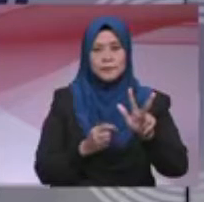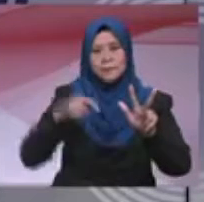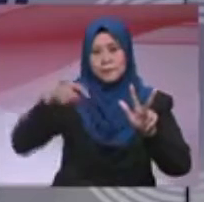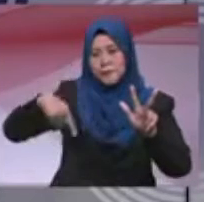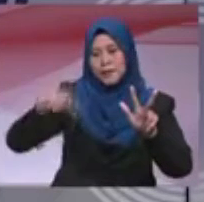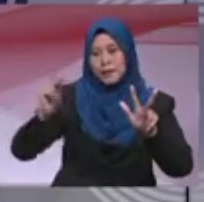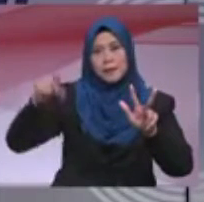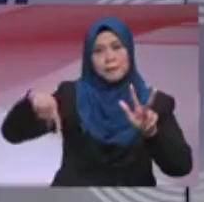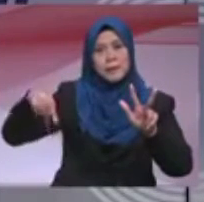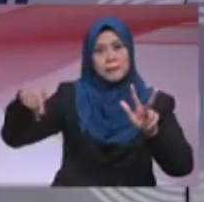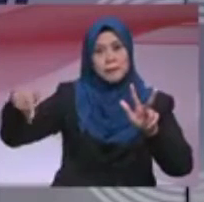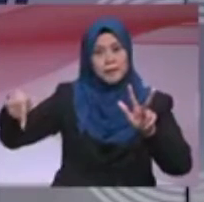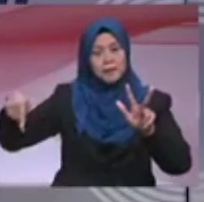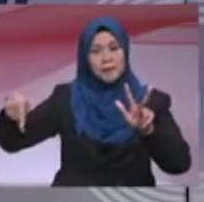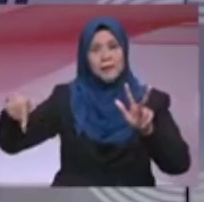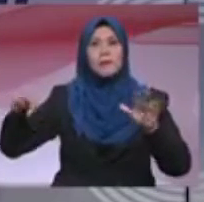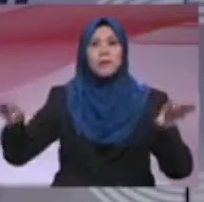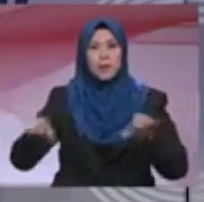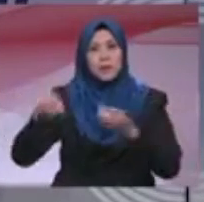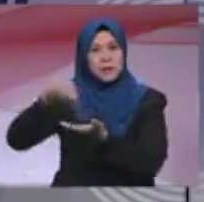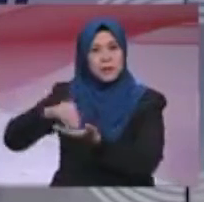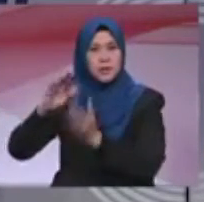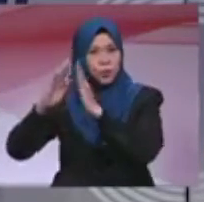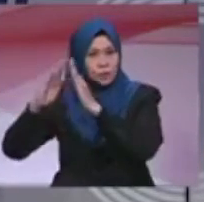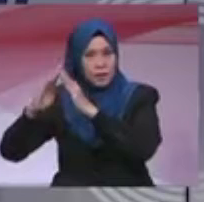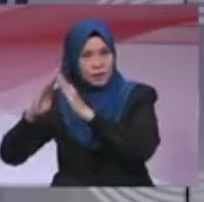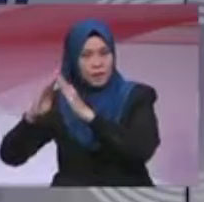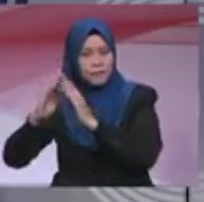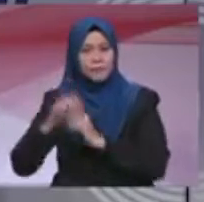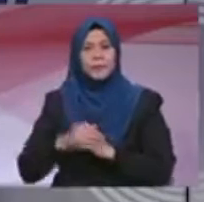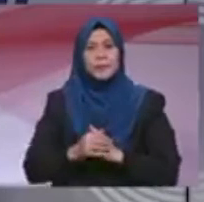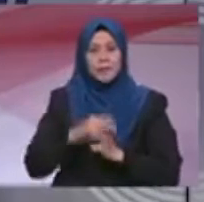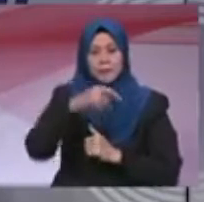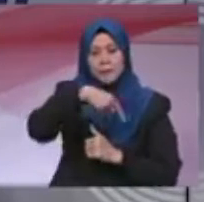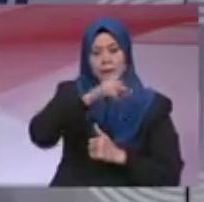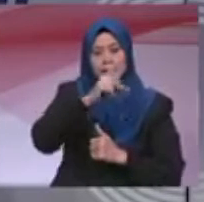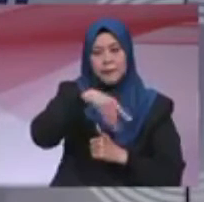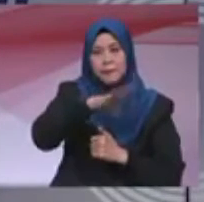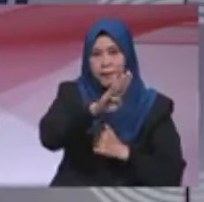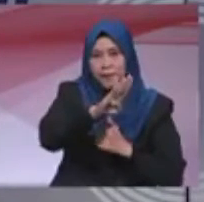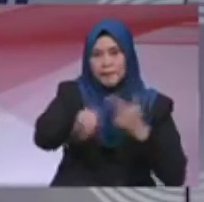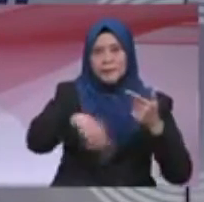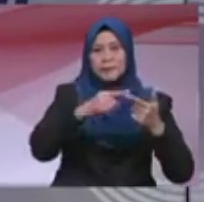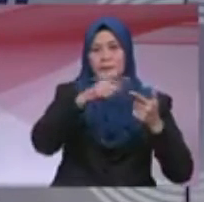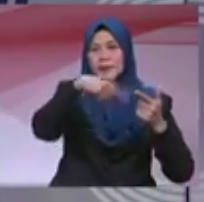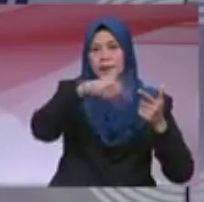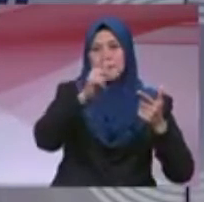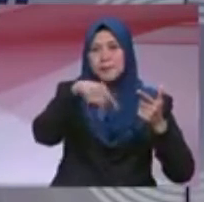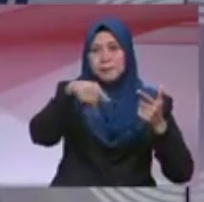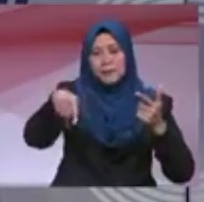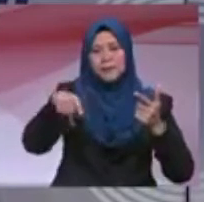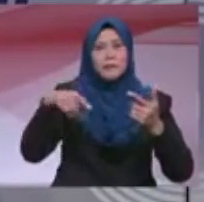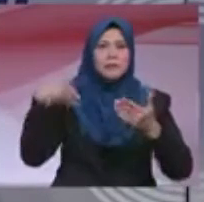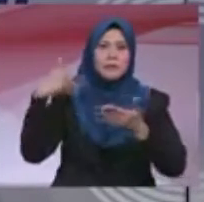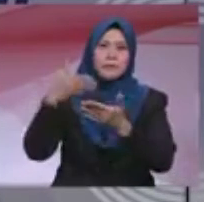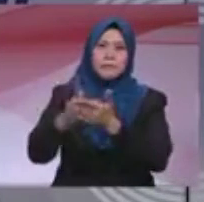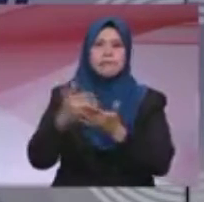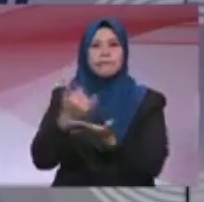negeri PKP PDP dibuat di rumah, untuk PKPB dan PKPP dibuat di rumah